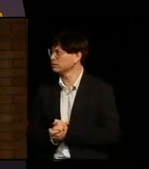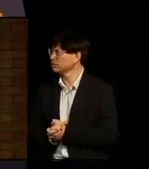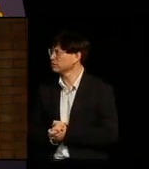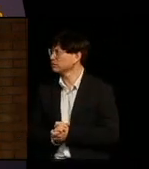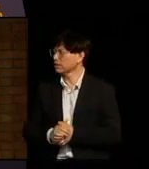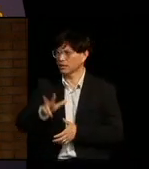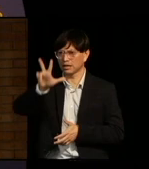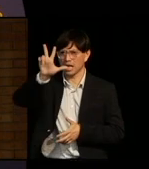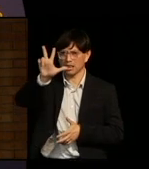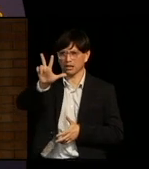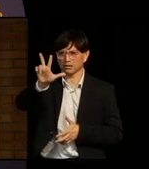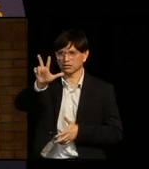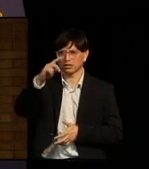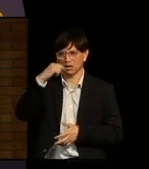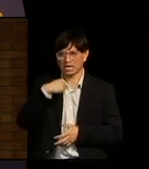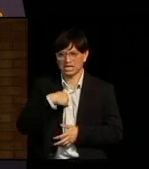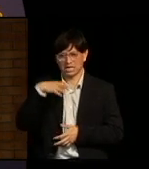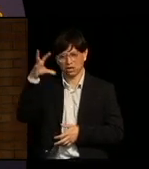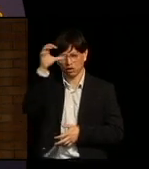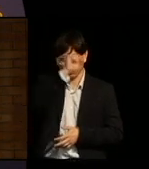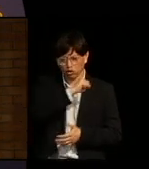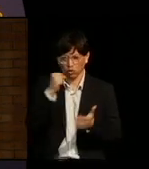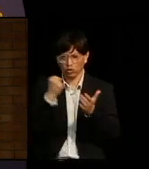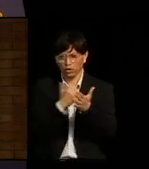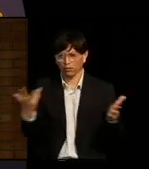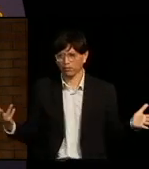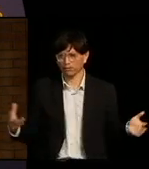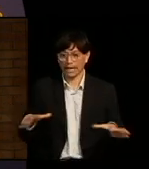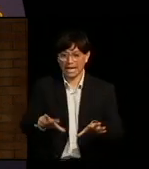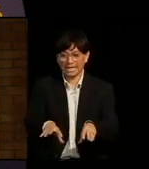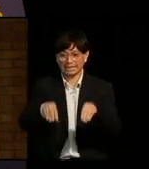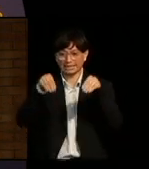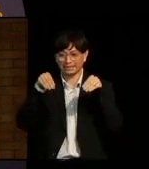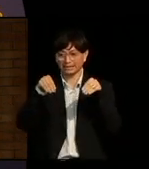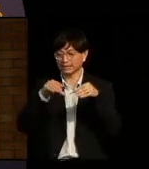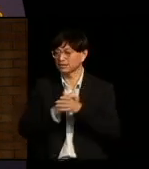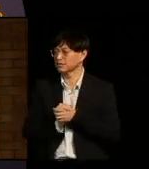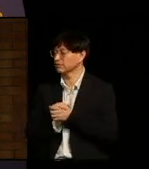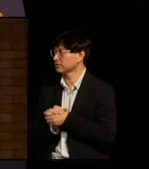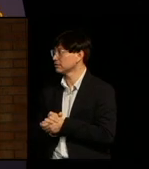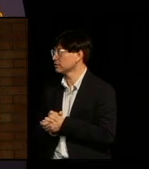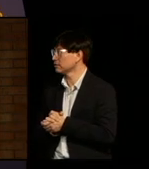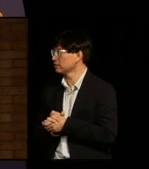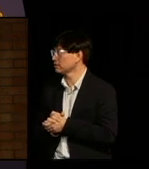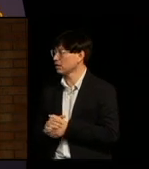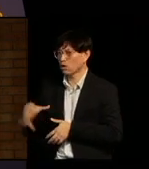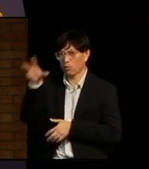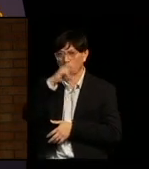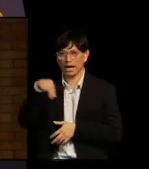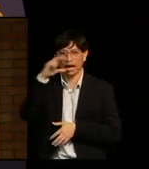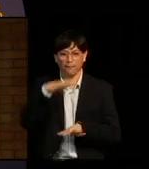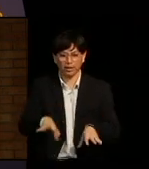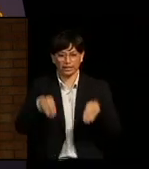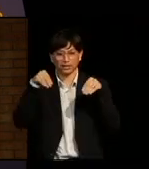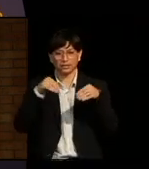punto che io trovo fondamentale è l'accettazione incondizionata quando si parla di accettazione